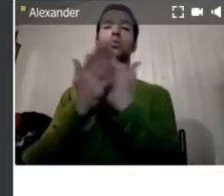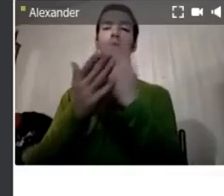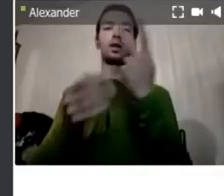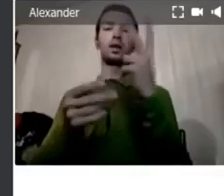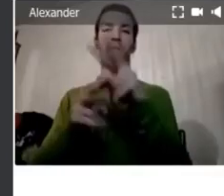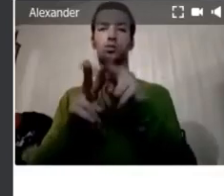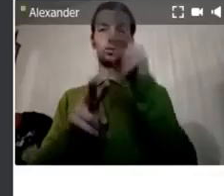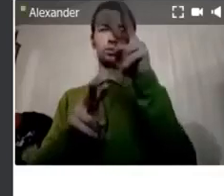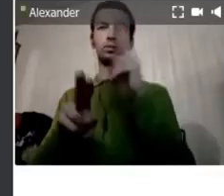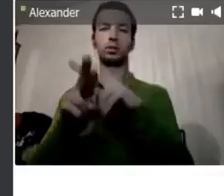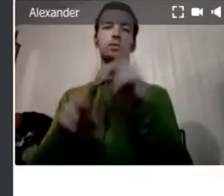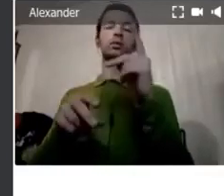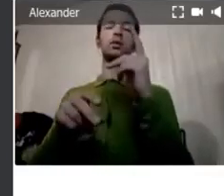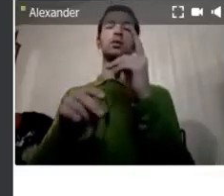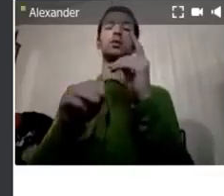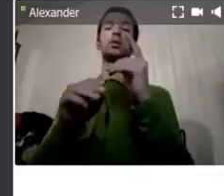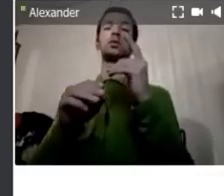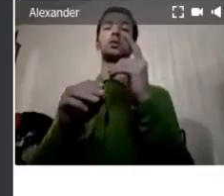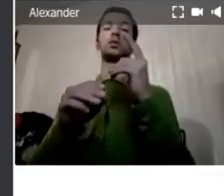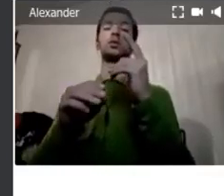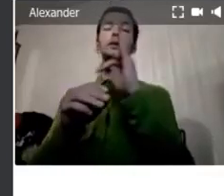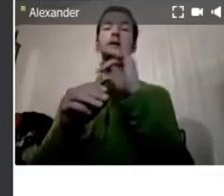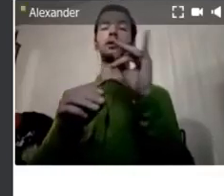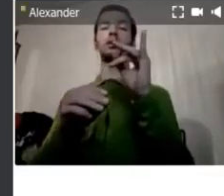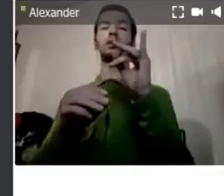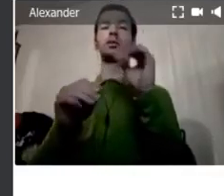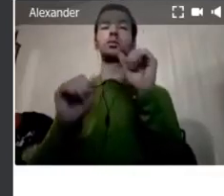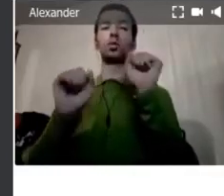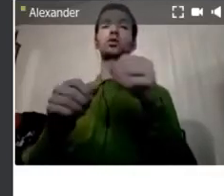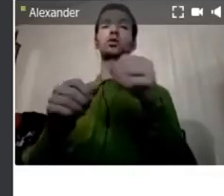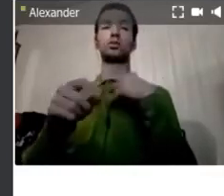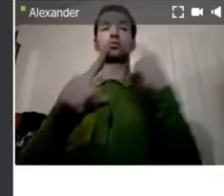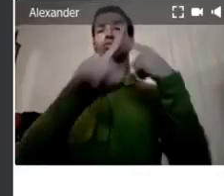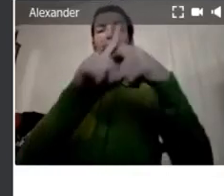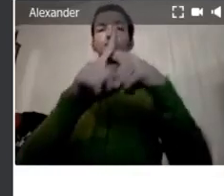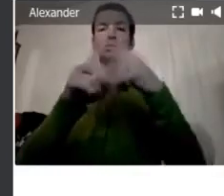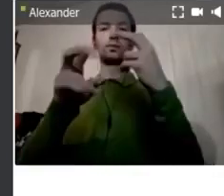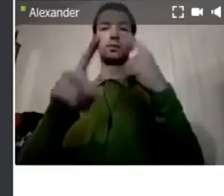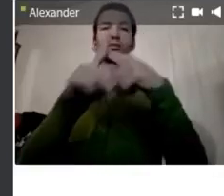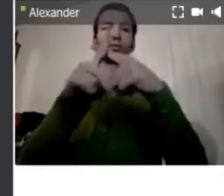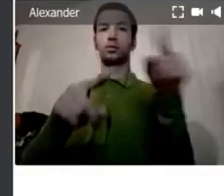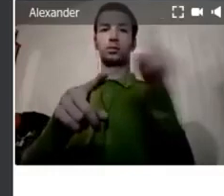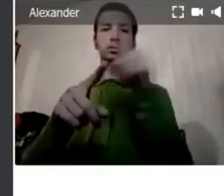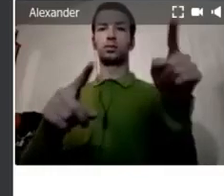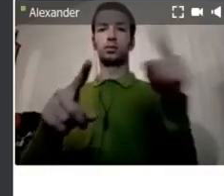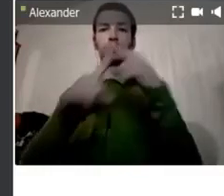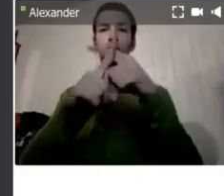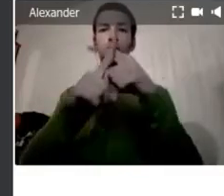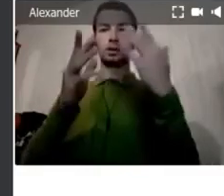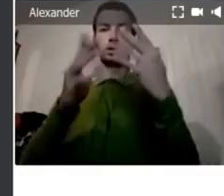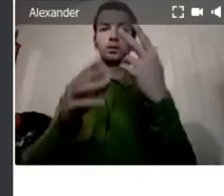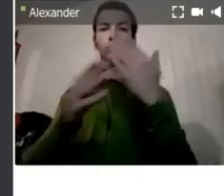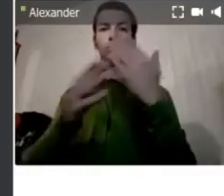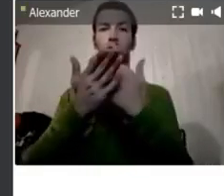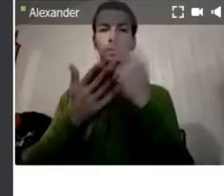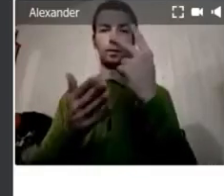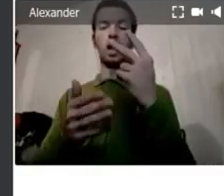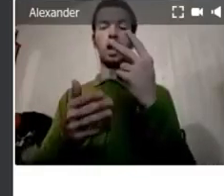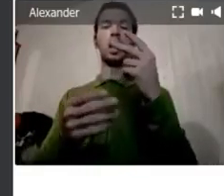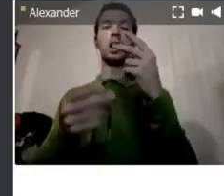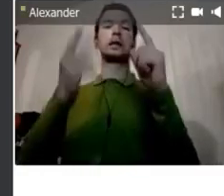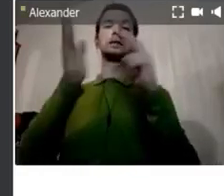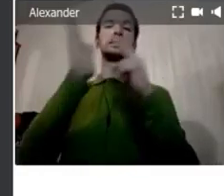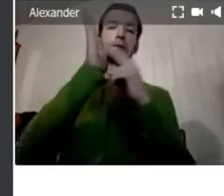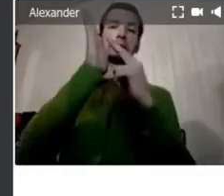при правильном сразу старте, при эффективном старте, 70-75 партнеров, у вас открывается вот эта самая